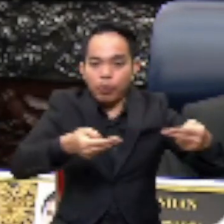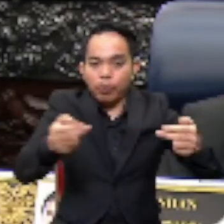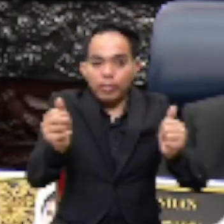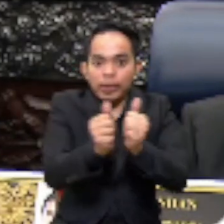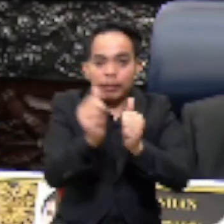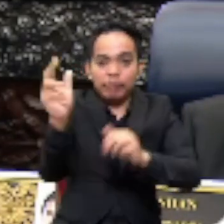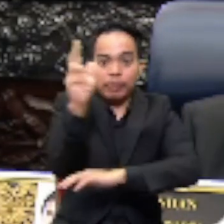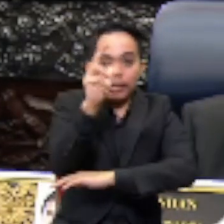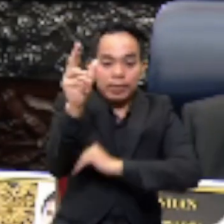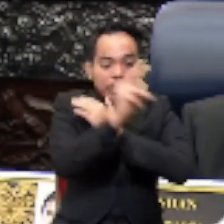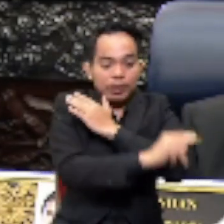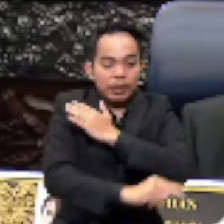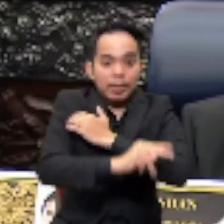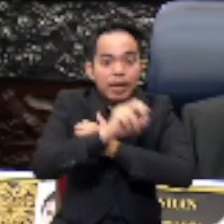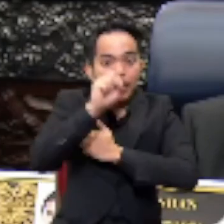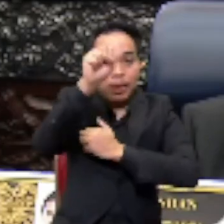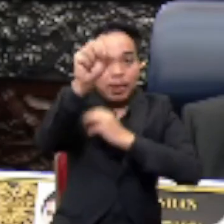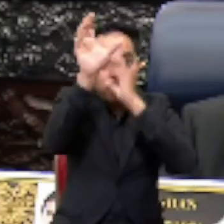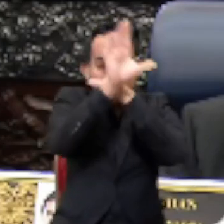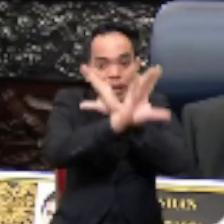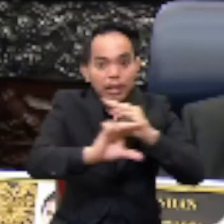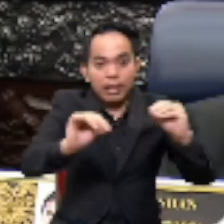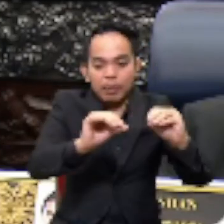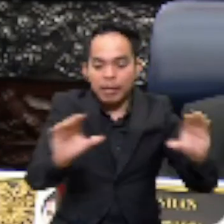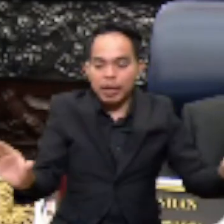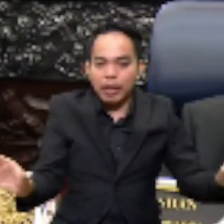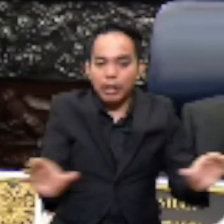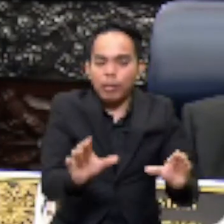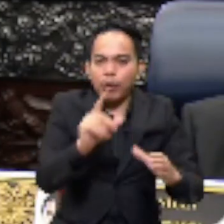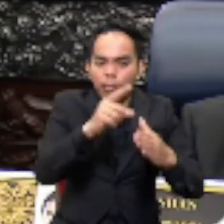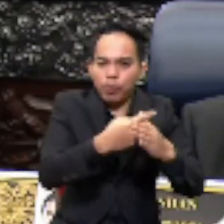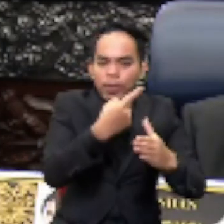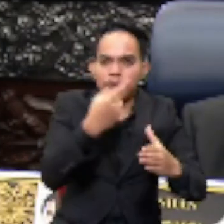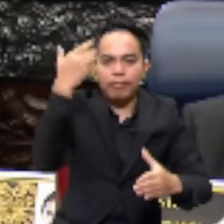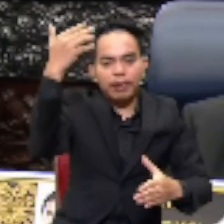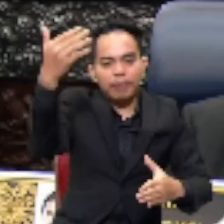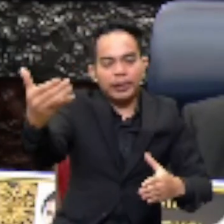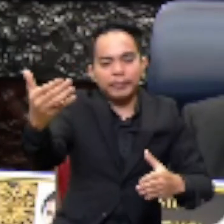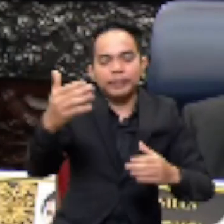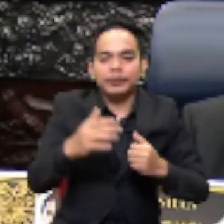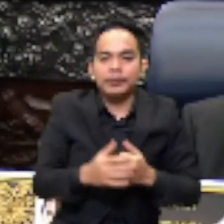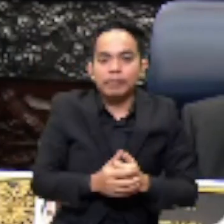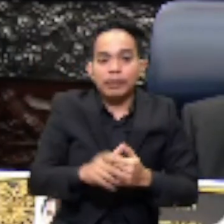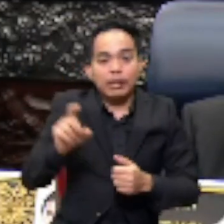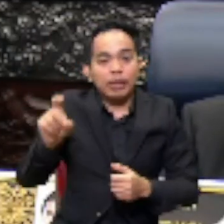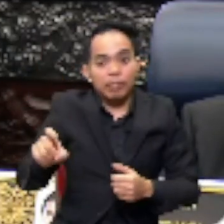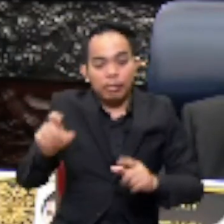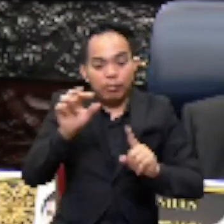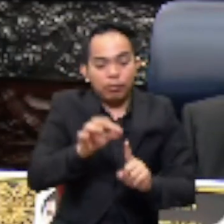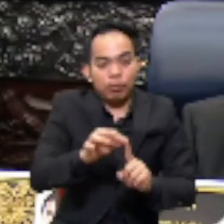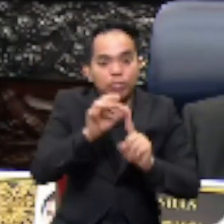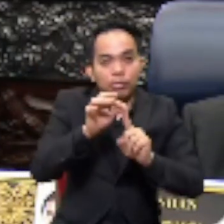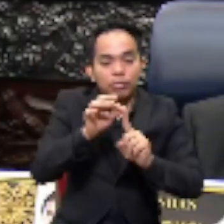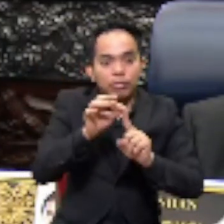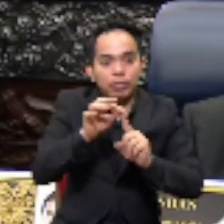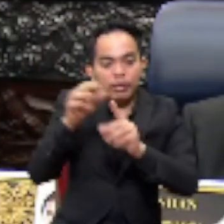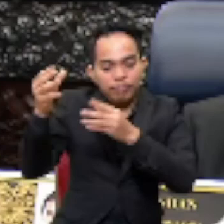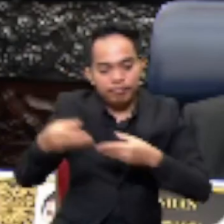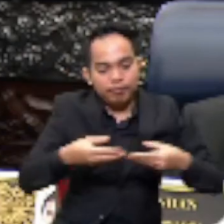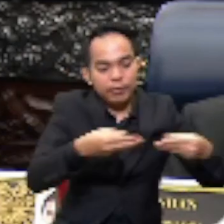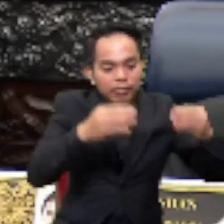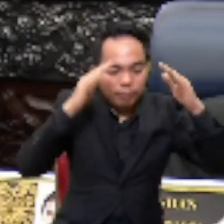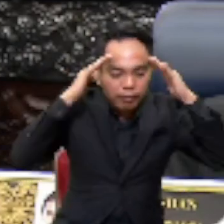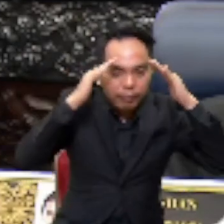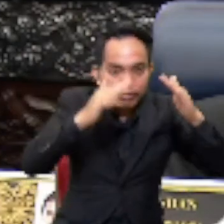kerajaan negeri Sabah dan Sarawak juga akan diadakan pada bulan depan agar keperluan khusus mereka turut diberikan